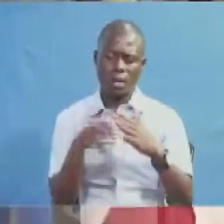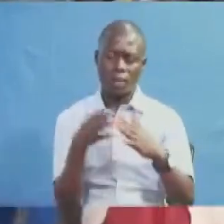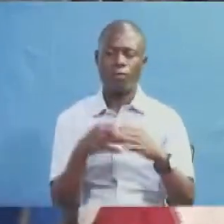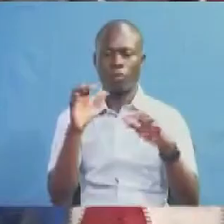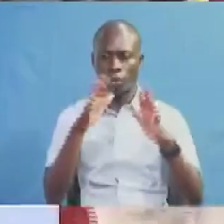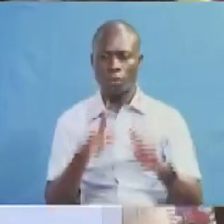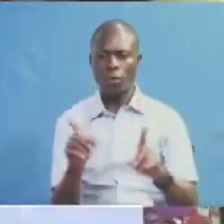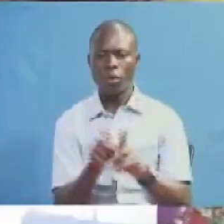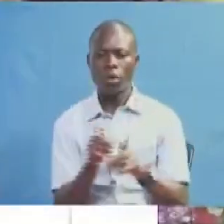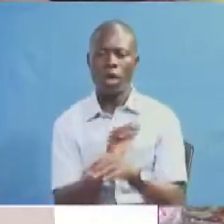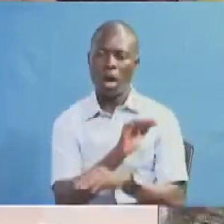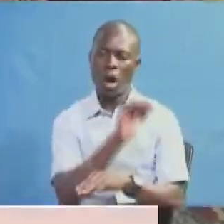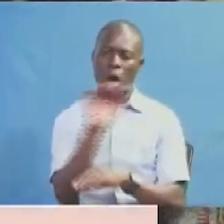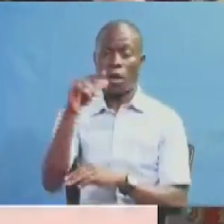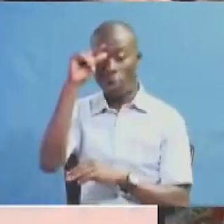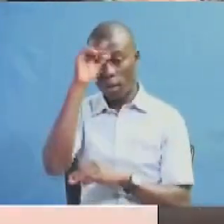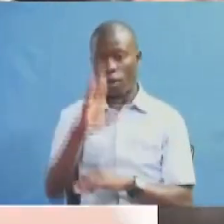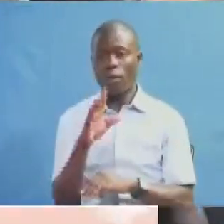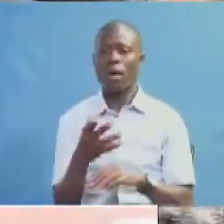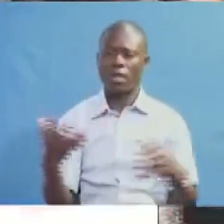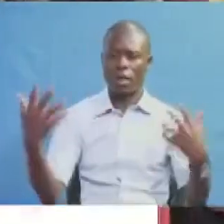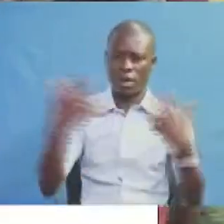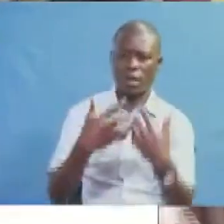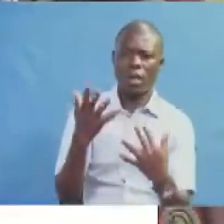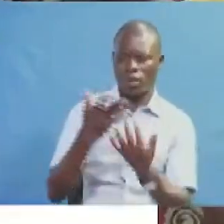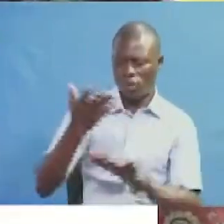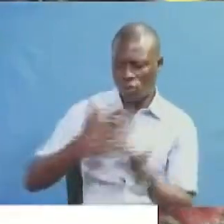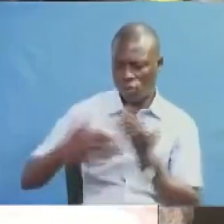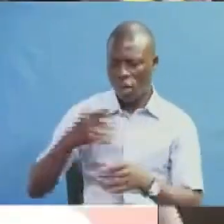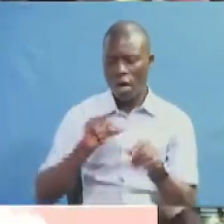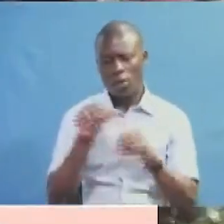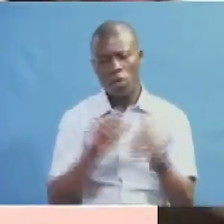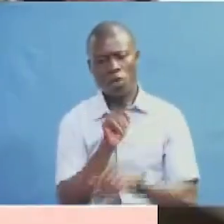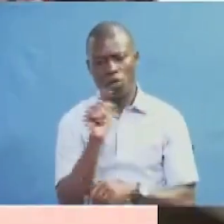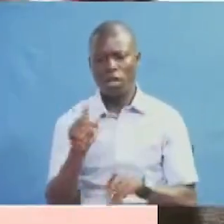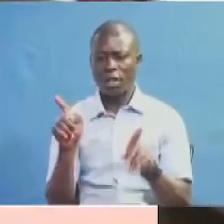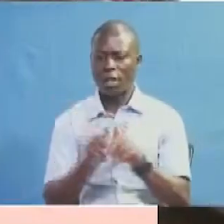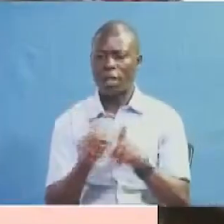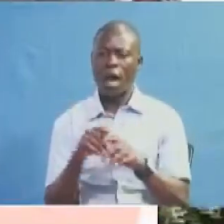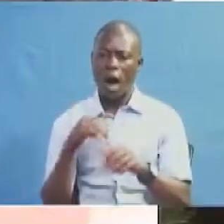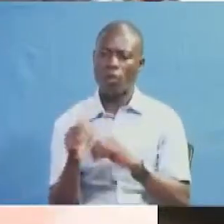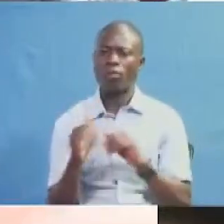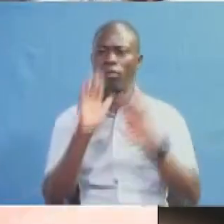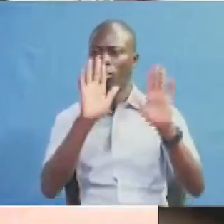Wakulima hao sasa wameomba serikali kuleta suluhu mwafaka kwa jambo hilo, huku wakitishia kugoma